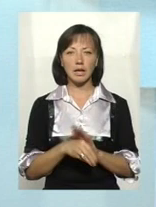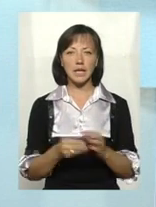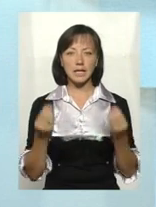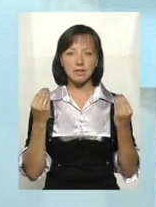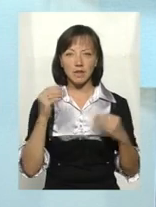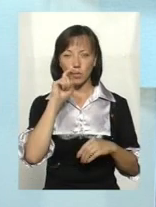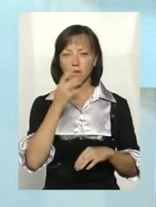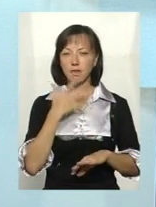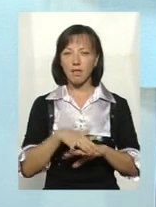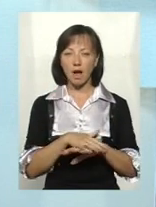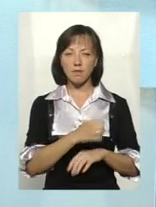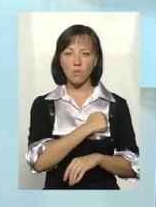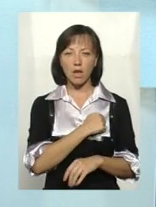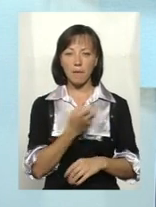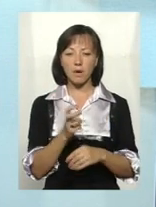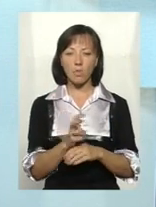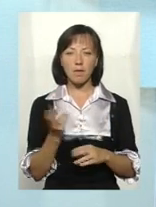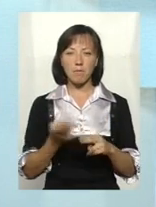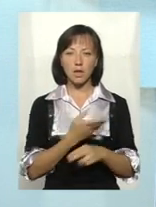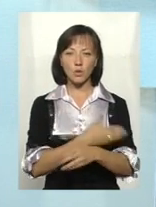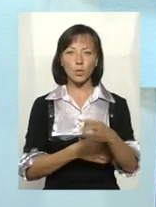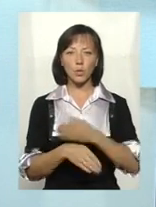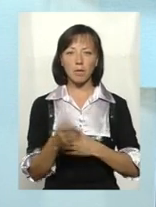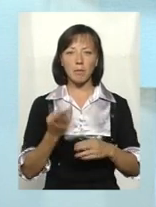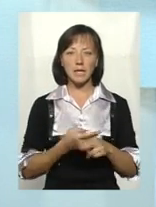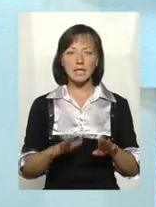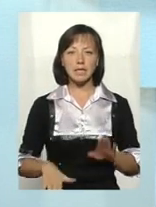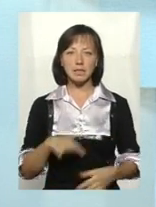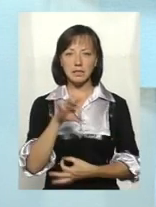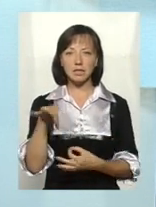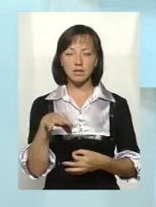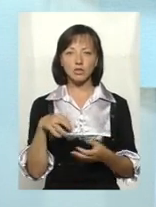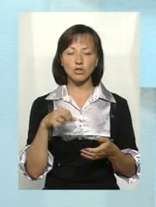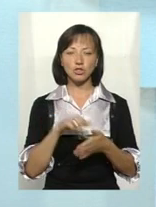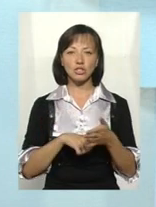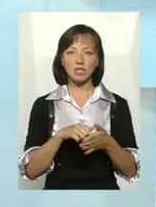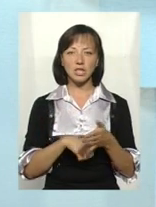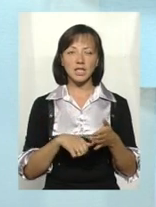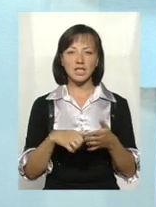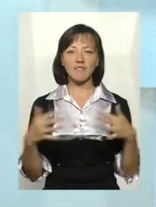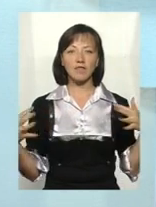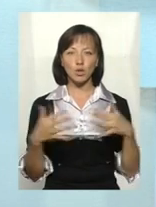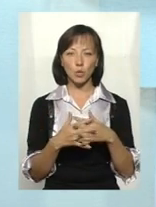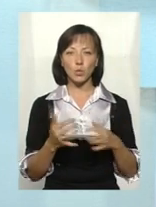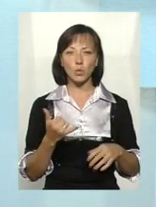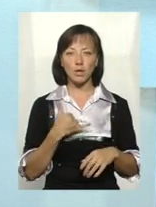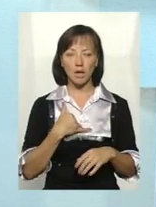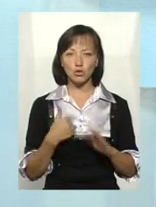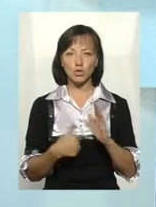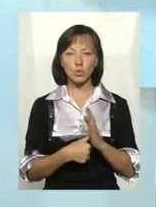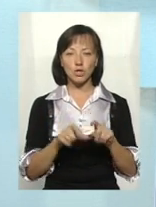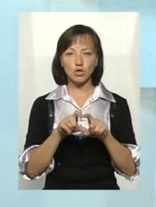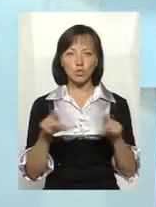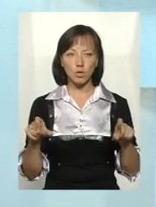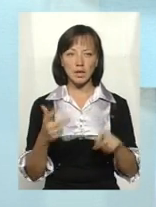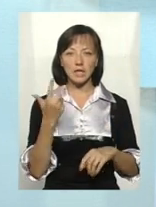нації, вояки приходять без рук, без ніг, сироти у нас через війну, планову війну, і у нас у 6-й